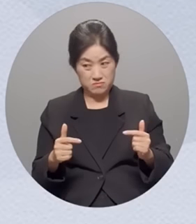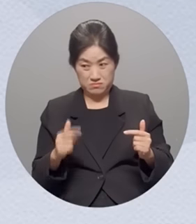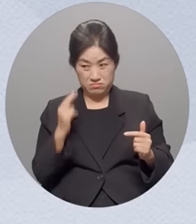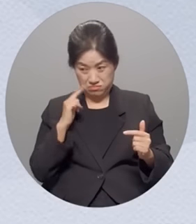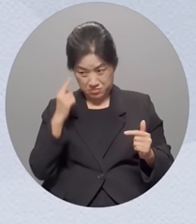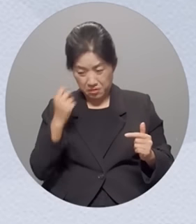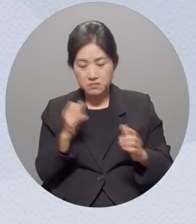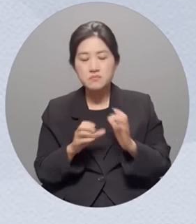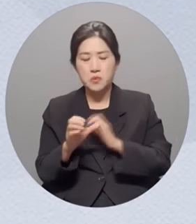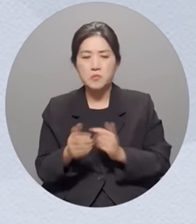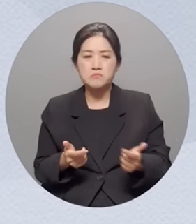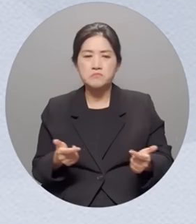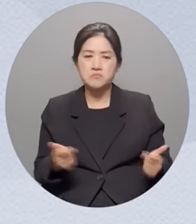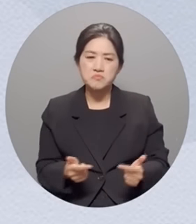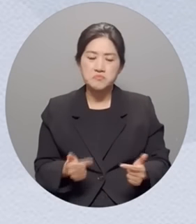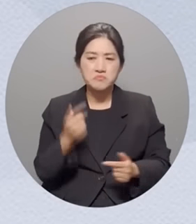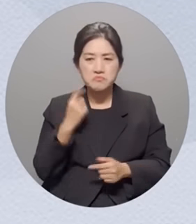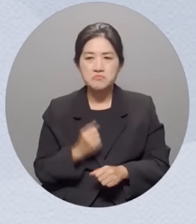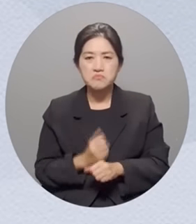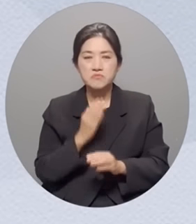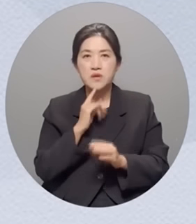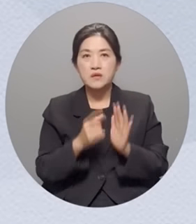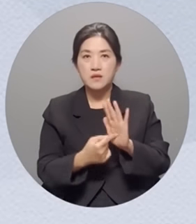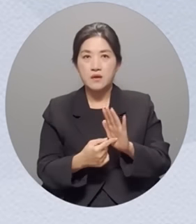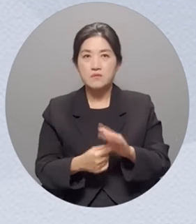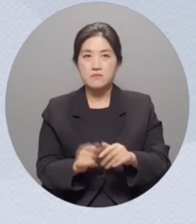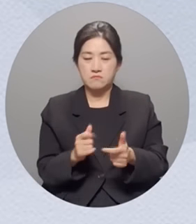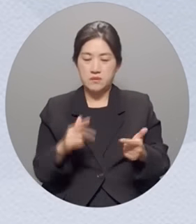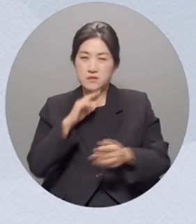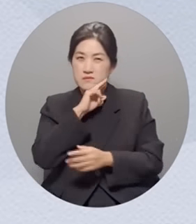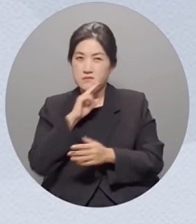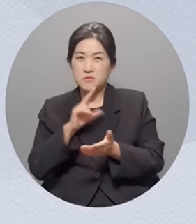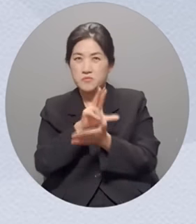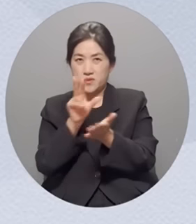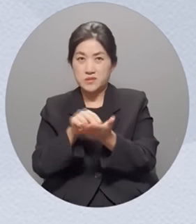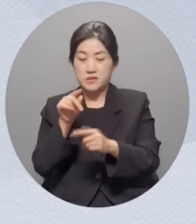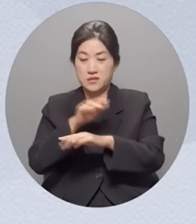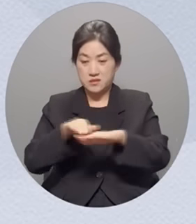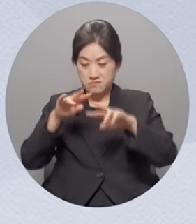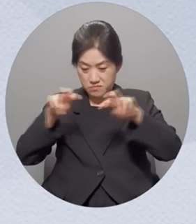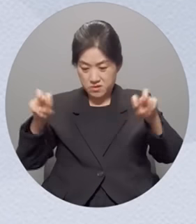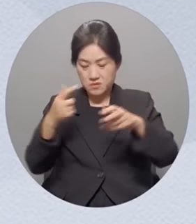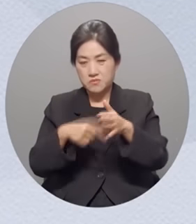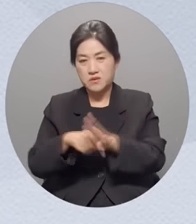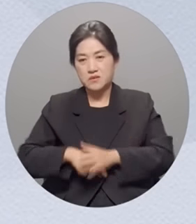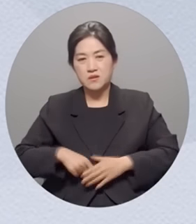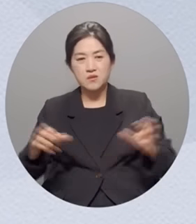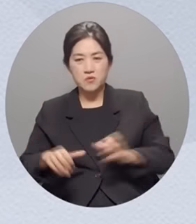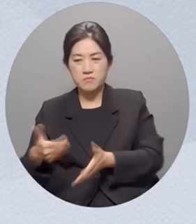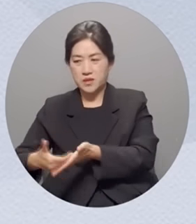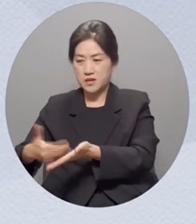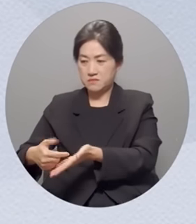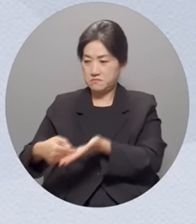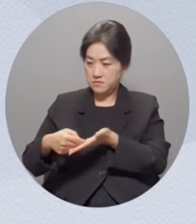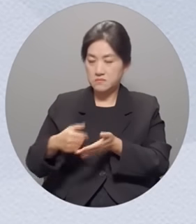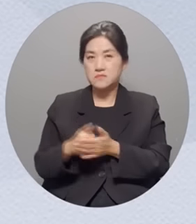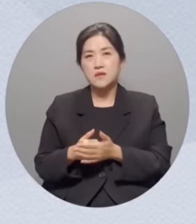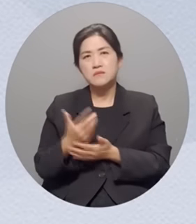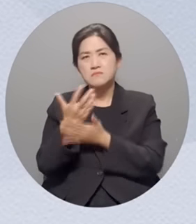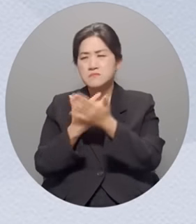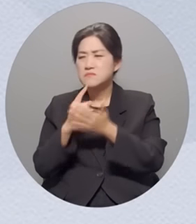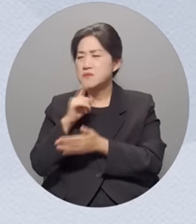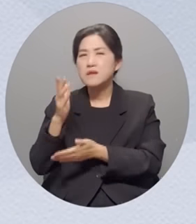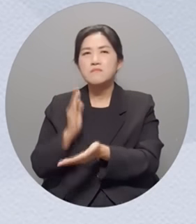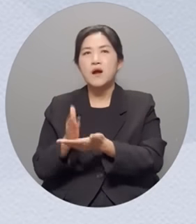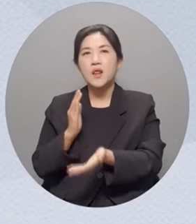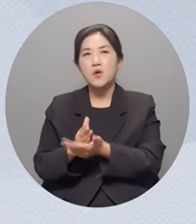더 자제하려고 한다고 말했습니다 각종 의혹을 규명하는 절차에 협조해야 한다 대해선 막연하게 이야기하지